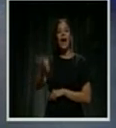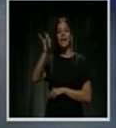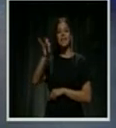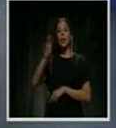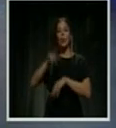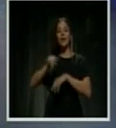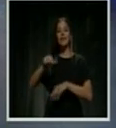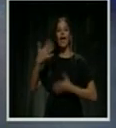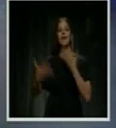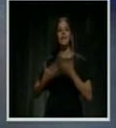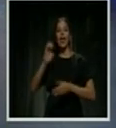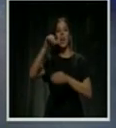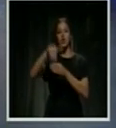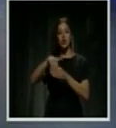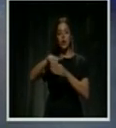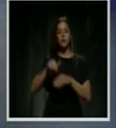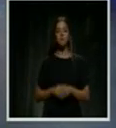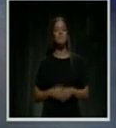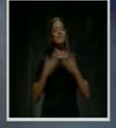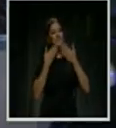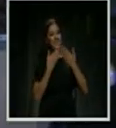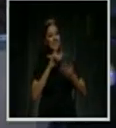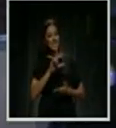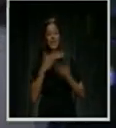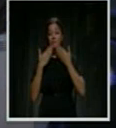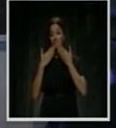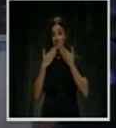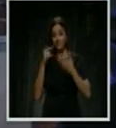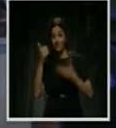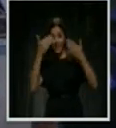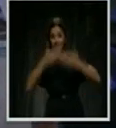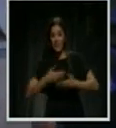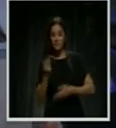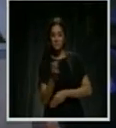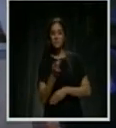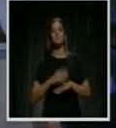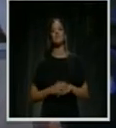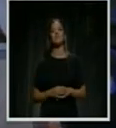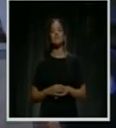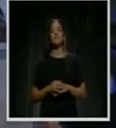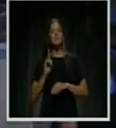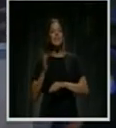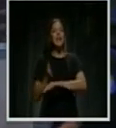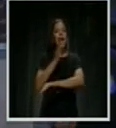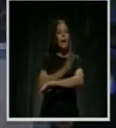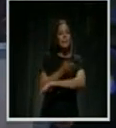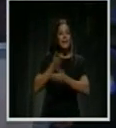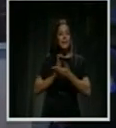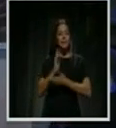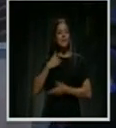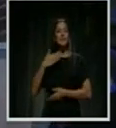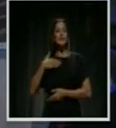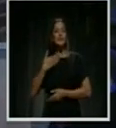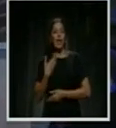din il-kampanja elettorali. Grazzi liem, il-lejla tajba lilek, il-lejla tajba lilek, Prim Ministru. Qabel nibda x'taqt nieħu din l-ewwel